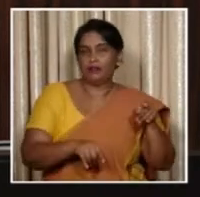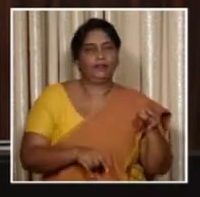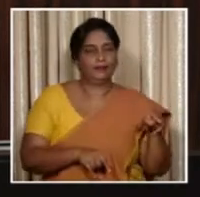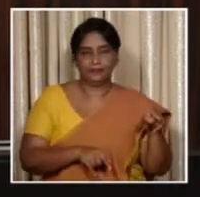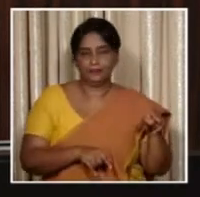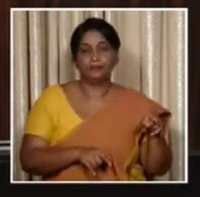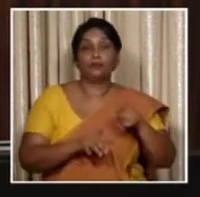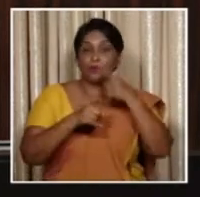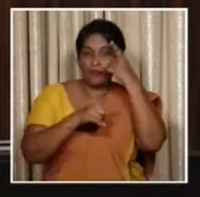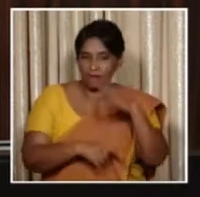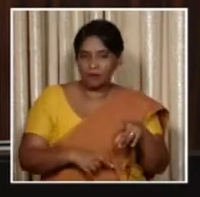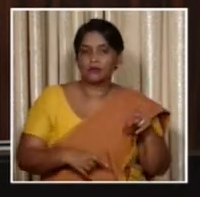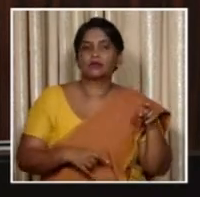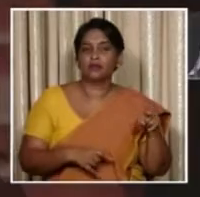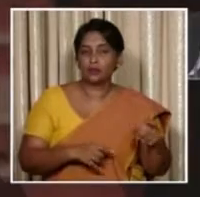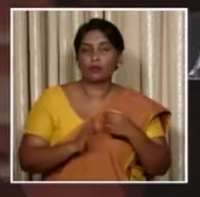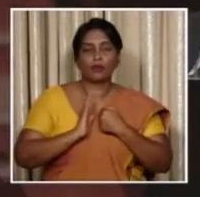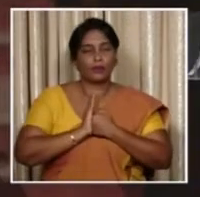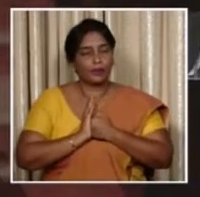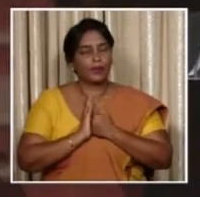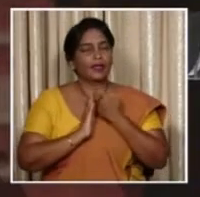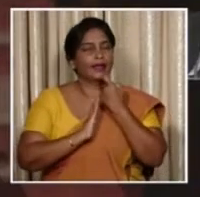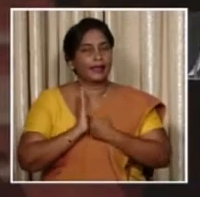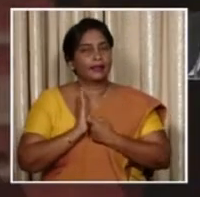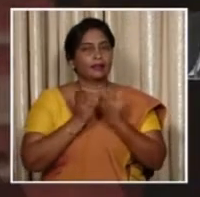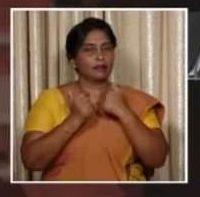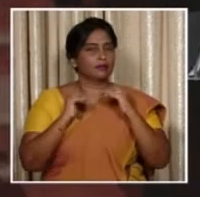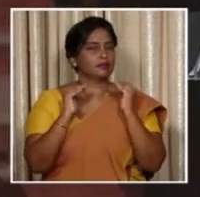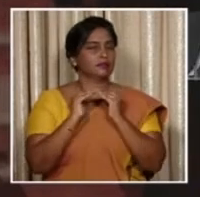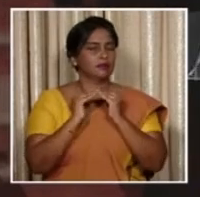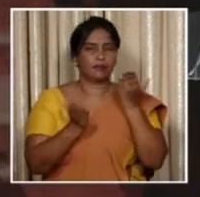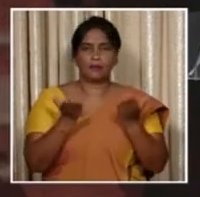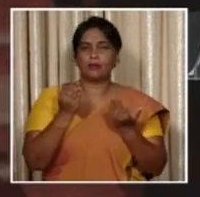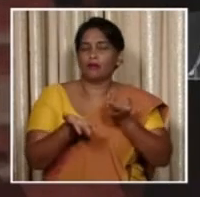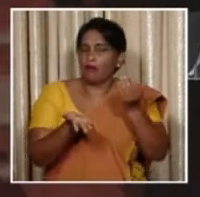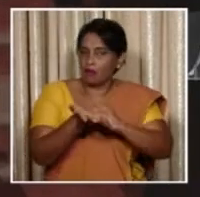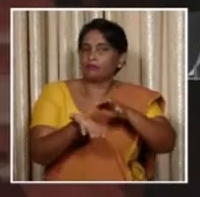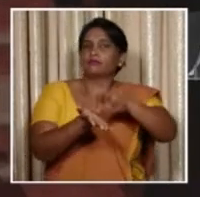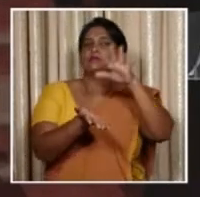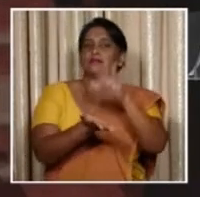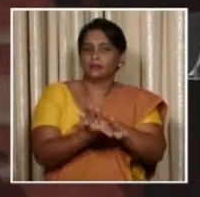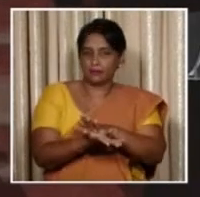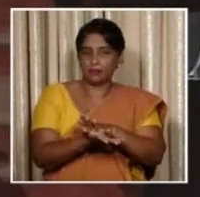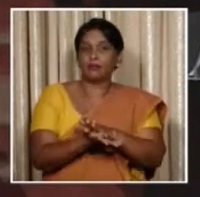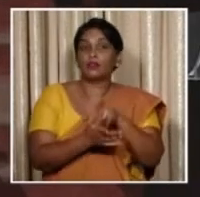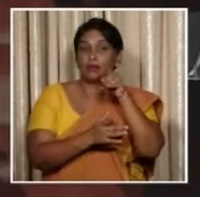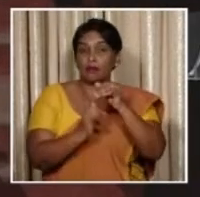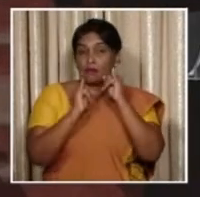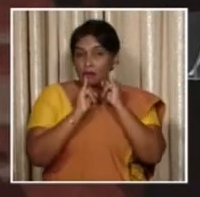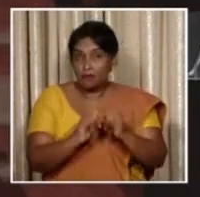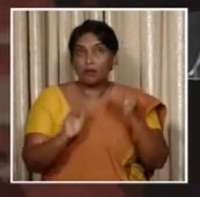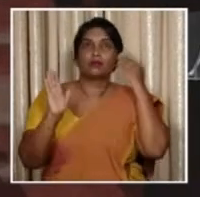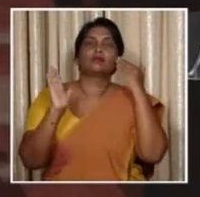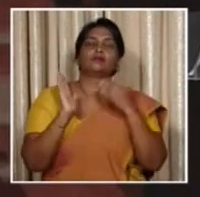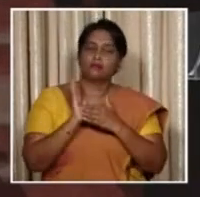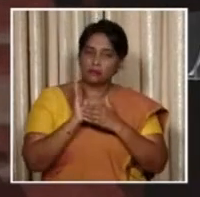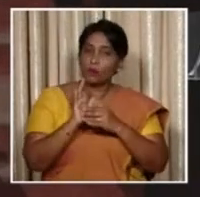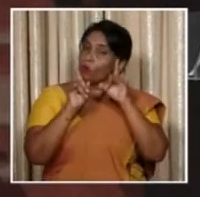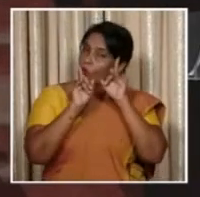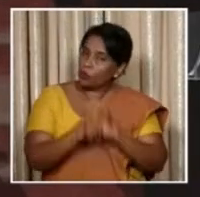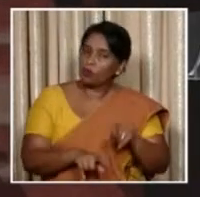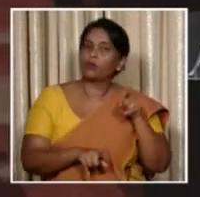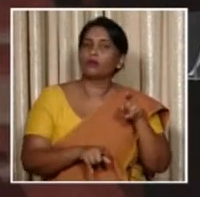නෑ. ඒ නිසා යුක්තිය සාධාරණත්ව මේ රට යලි ස්ථාපිත කර යුතුයි. ඒ අපරාධයන් පිළිබඳවත් ඒ